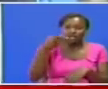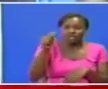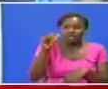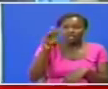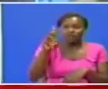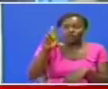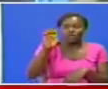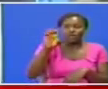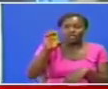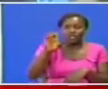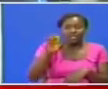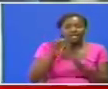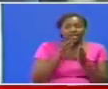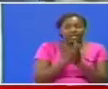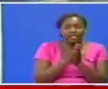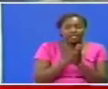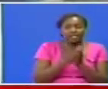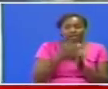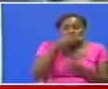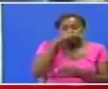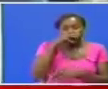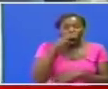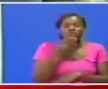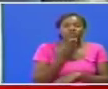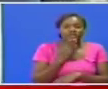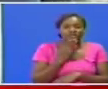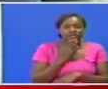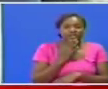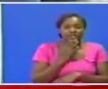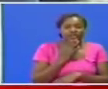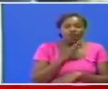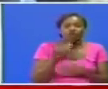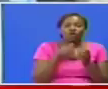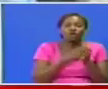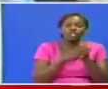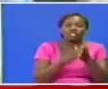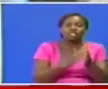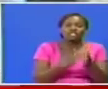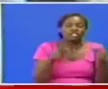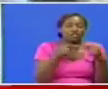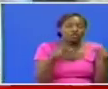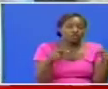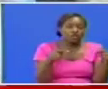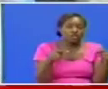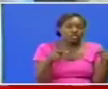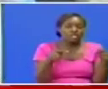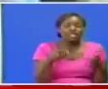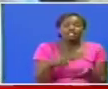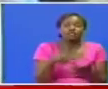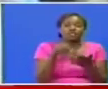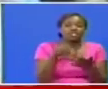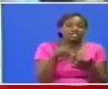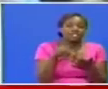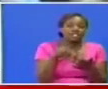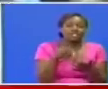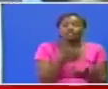Mudavadi, na wote viongozi wa CORD. Na aswa nyinyi